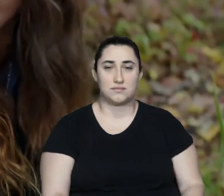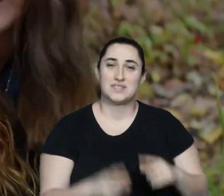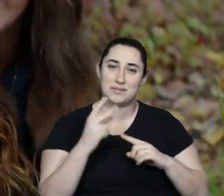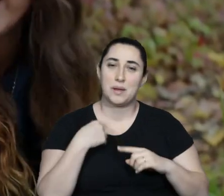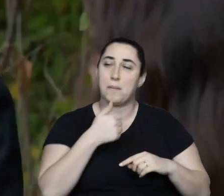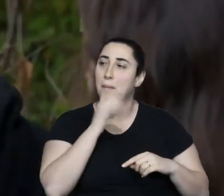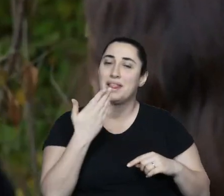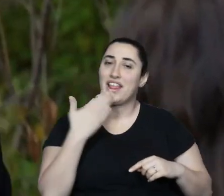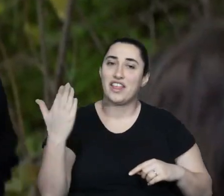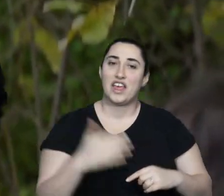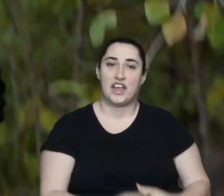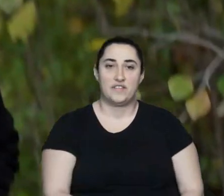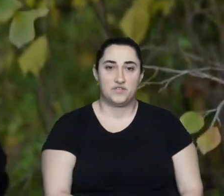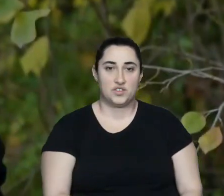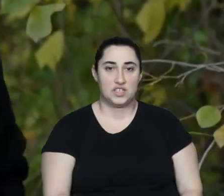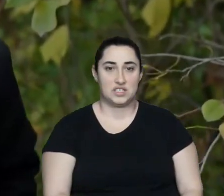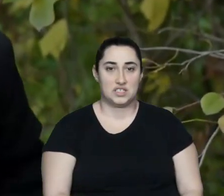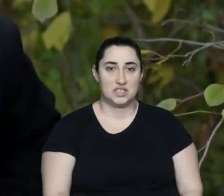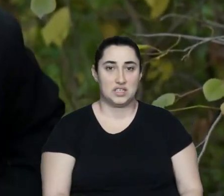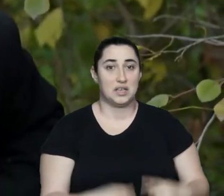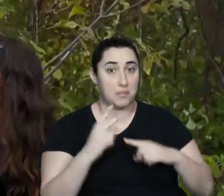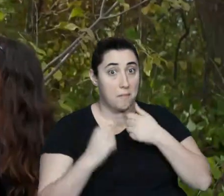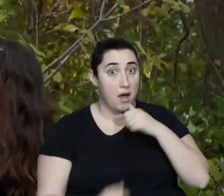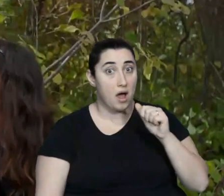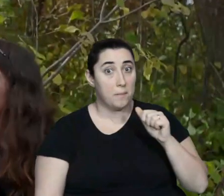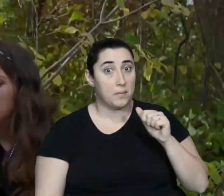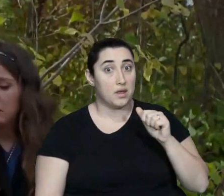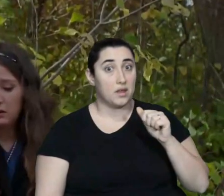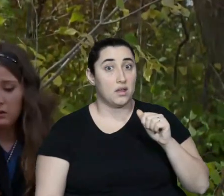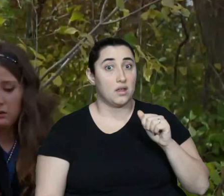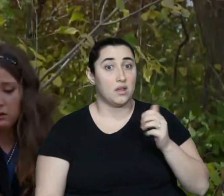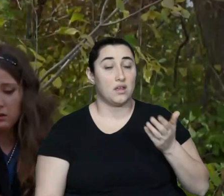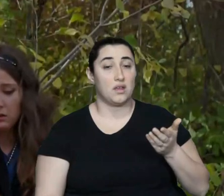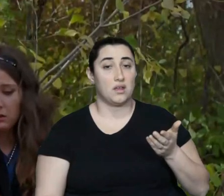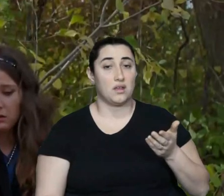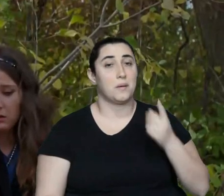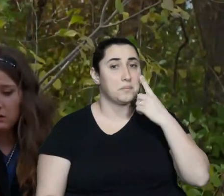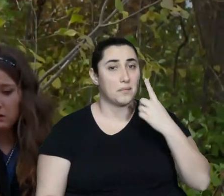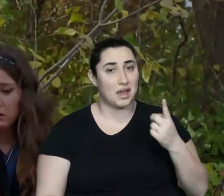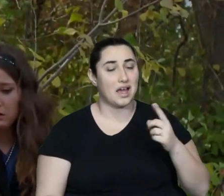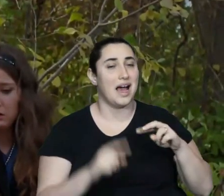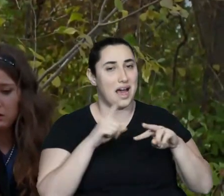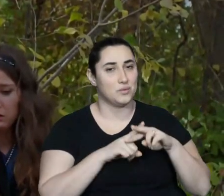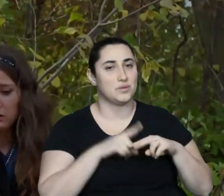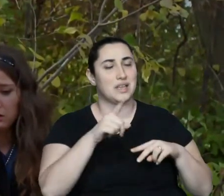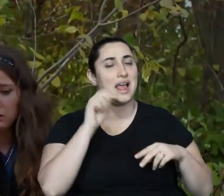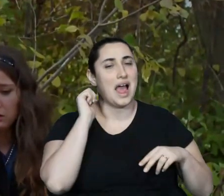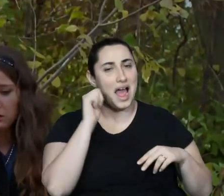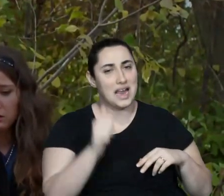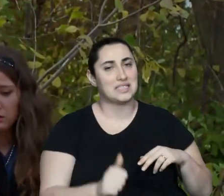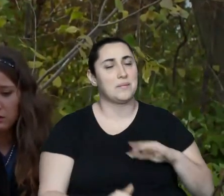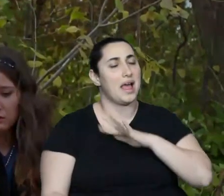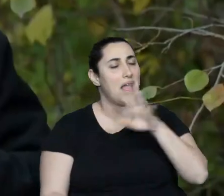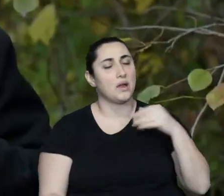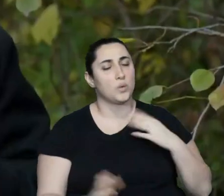İsmail babama ne diyeceğiz? Fırladı. İbrahim abi. Baba. Bak Aysu seni her zaman